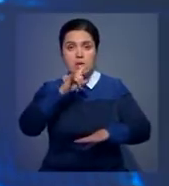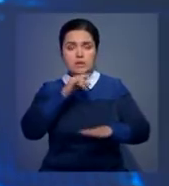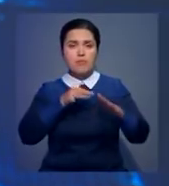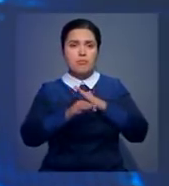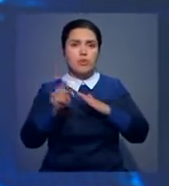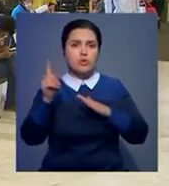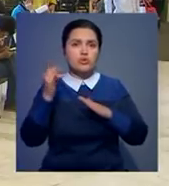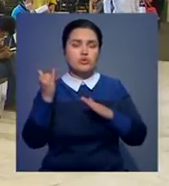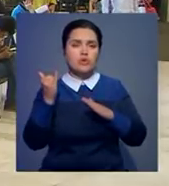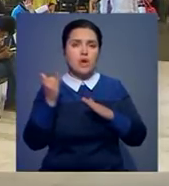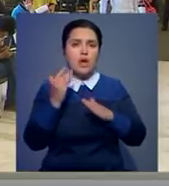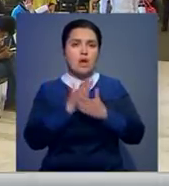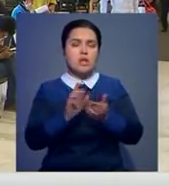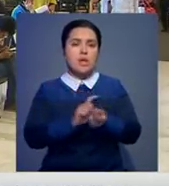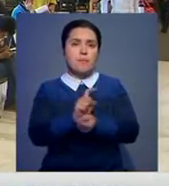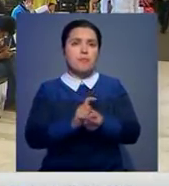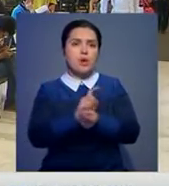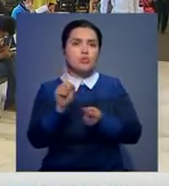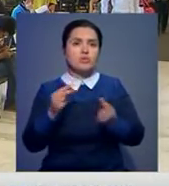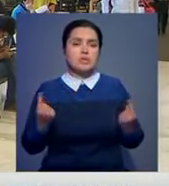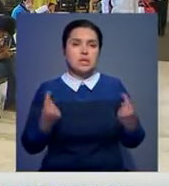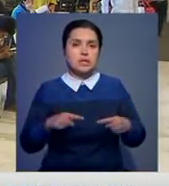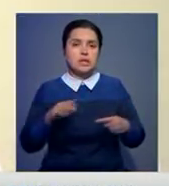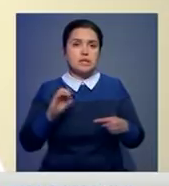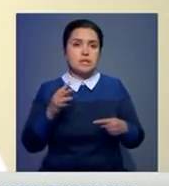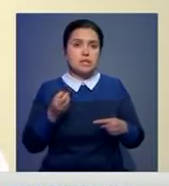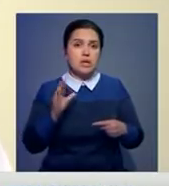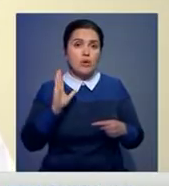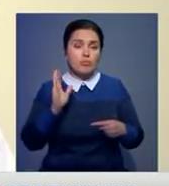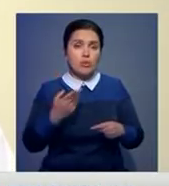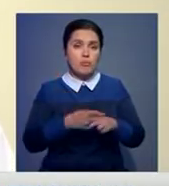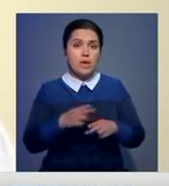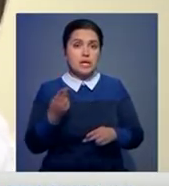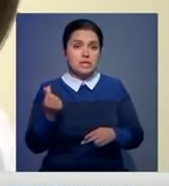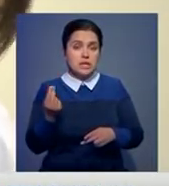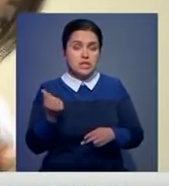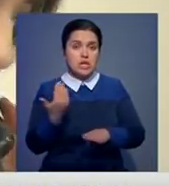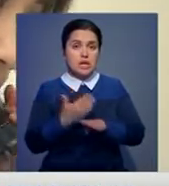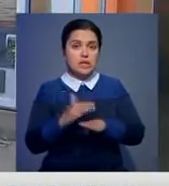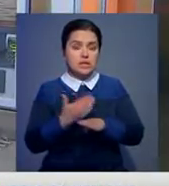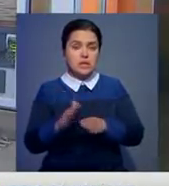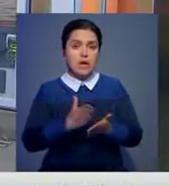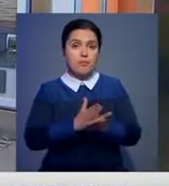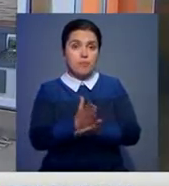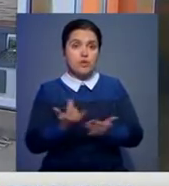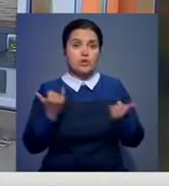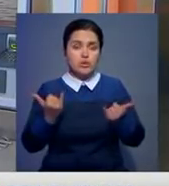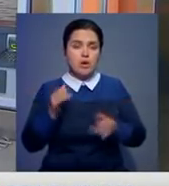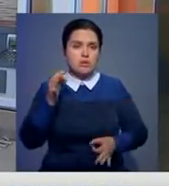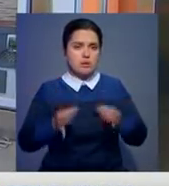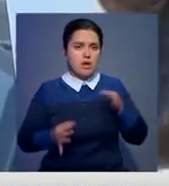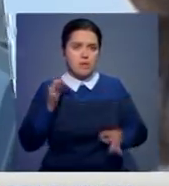слухи о возможной девальвации тенге после выборов президента. Ербулат Дусаев заявил, что денежно-кредитная политика, которая сегодня